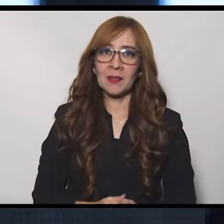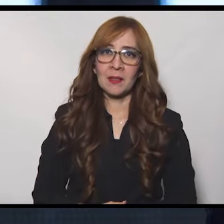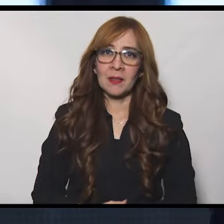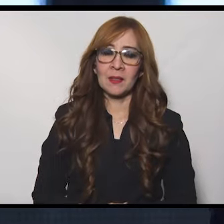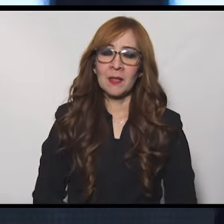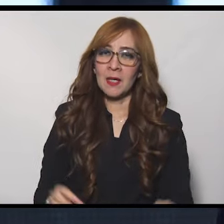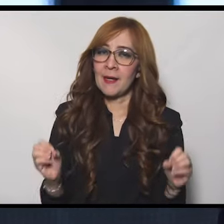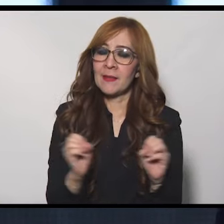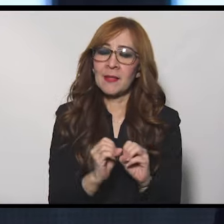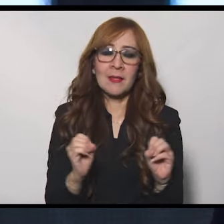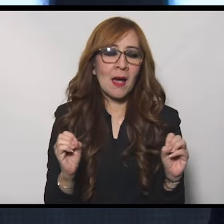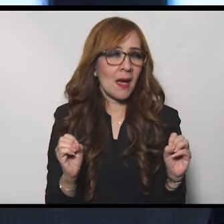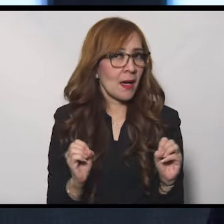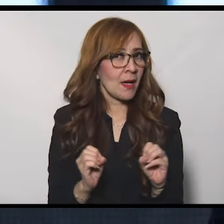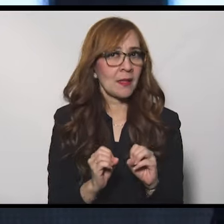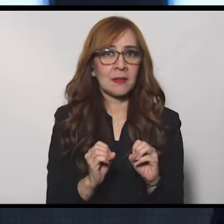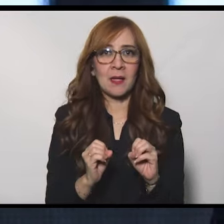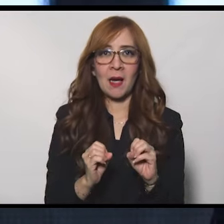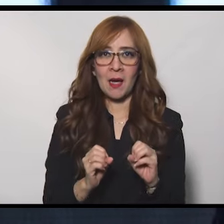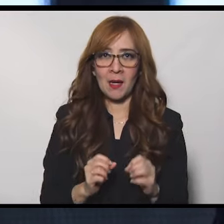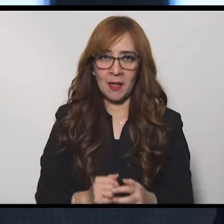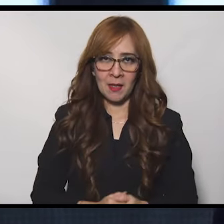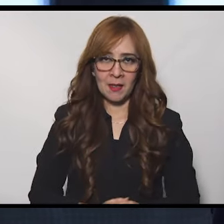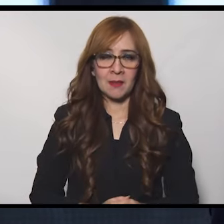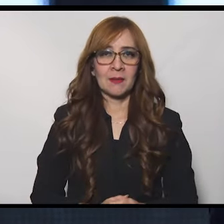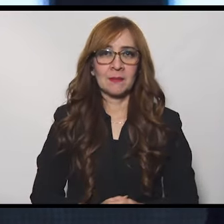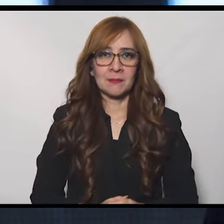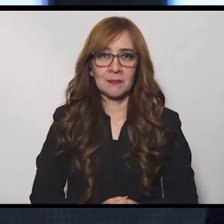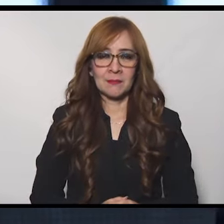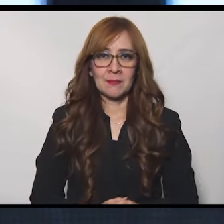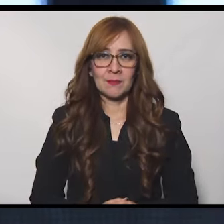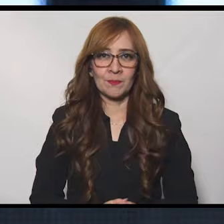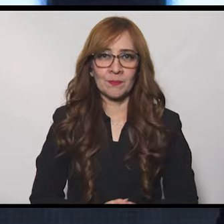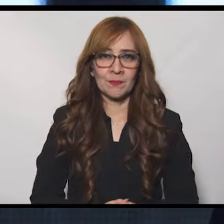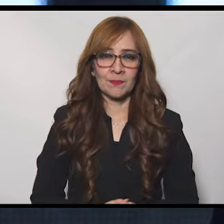There's nothing that to ruin that God can build.